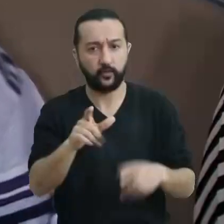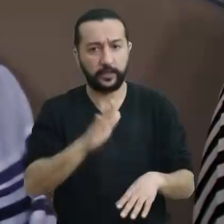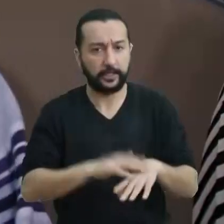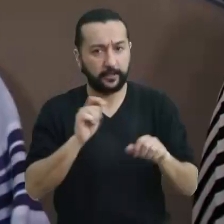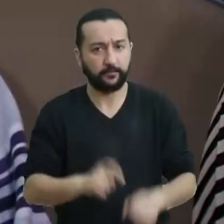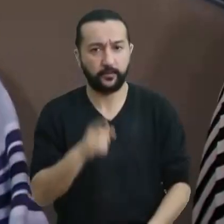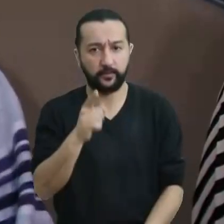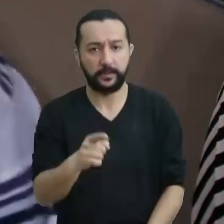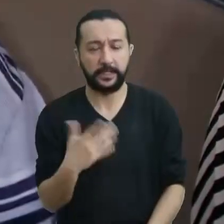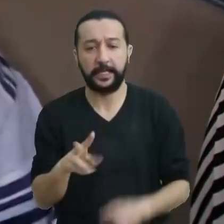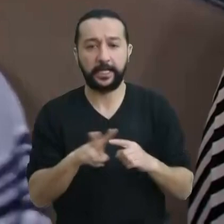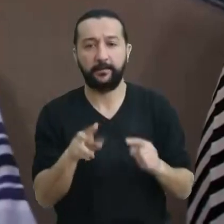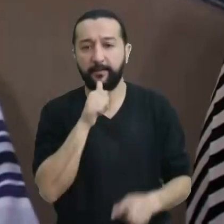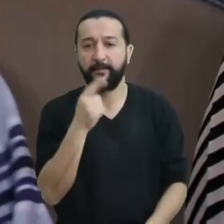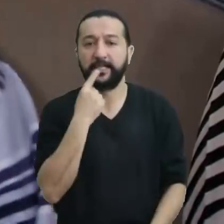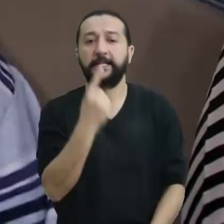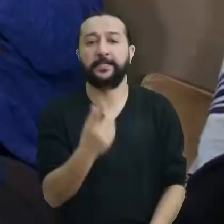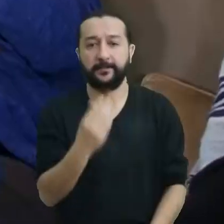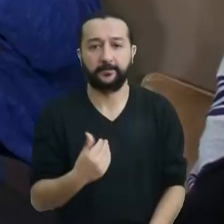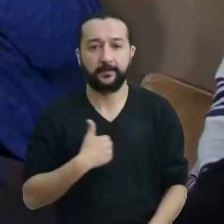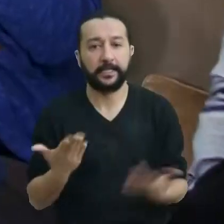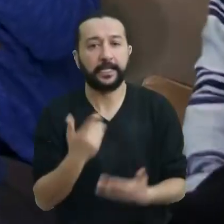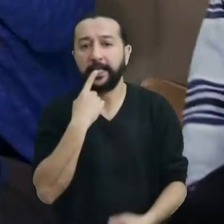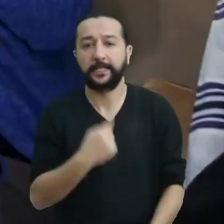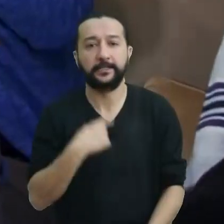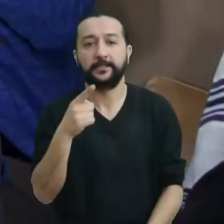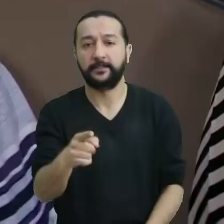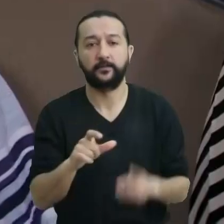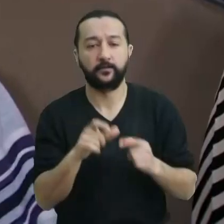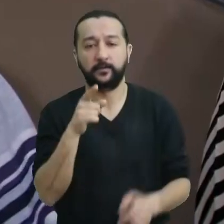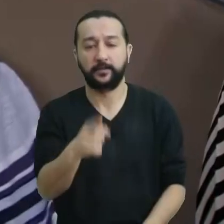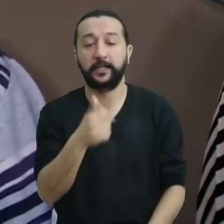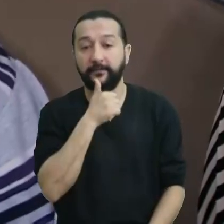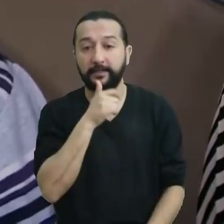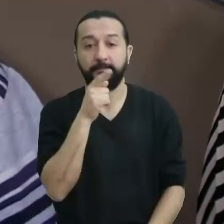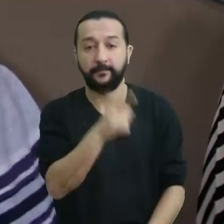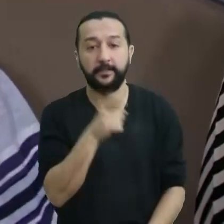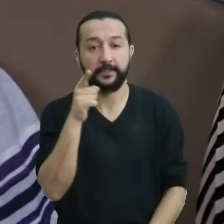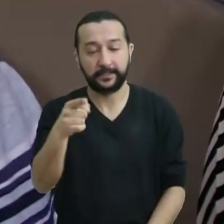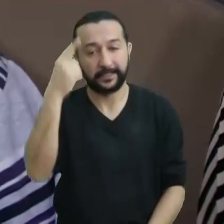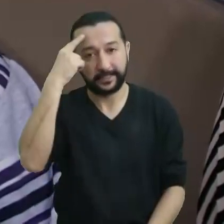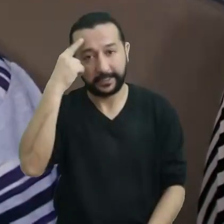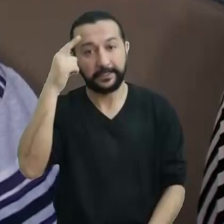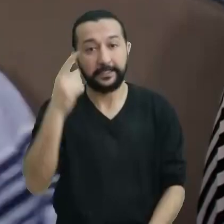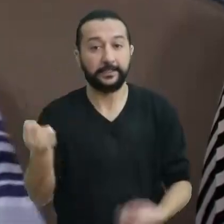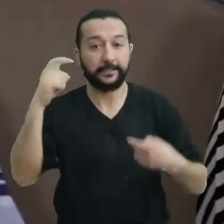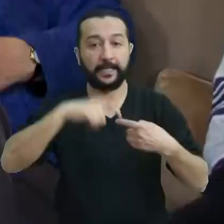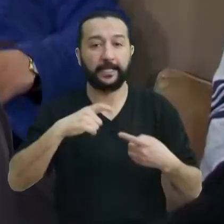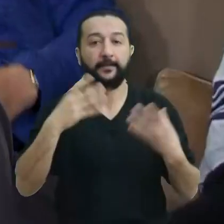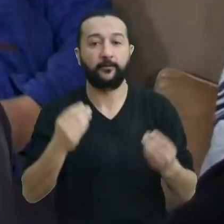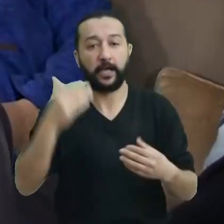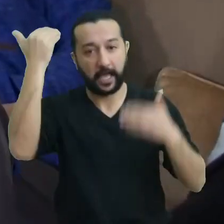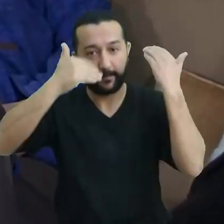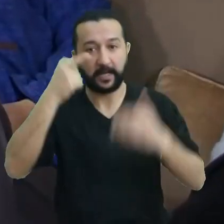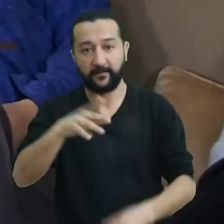yapıyorsun? Kemal Bey'e bir şey diyecektim. Ne diyeceksin Şükrü? Efendim bu saç nahli oluyormuş.